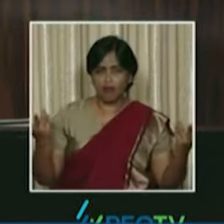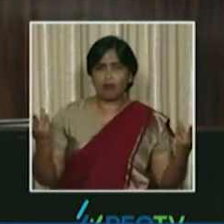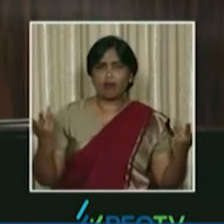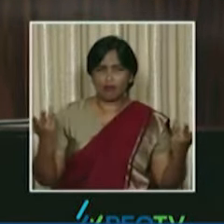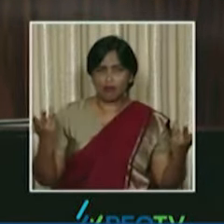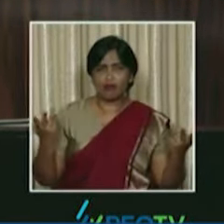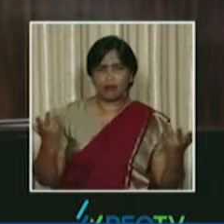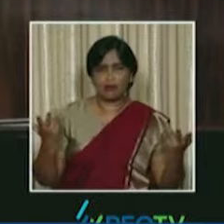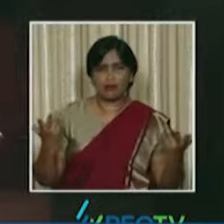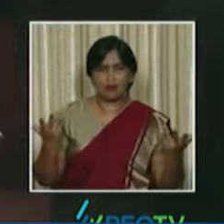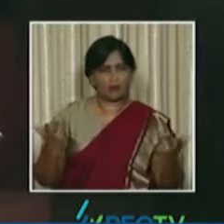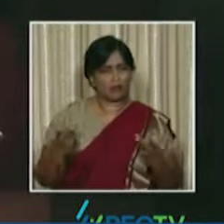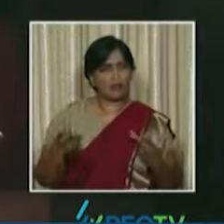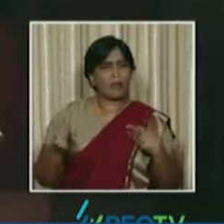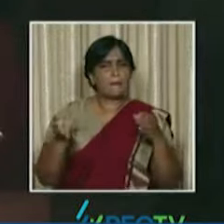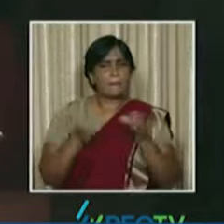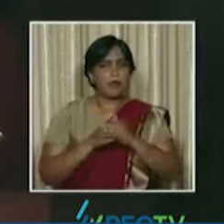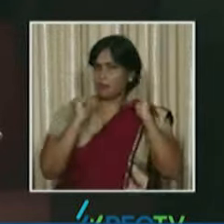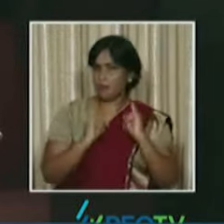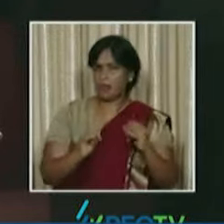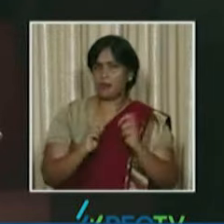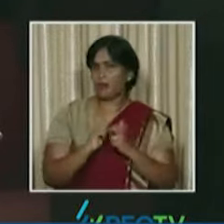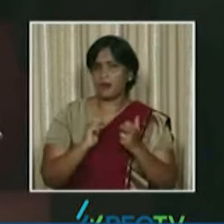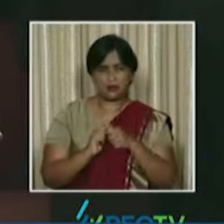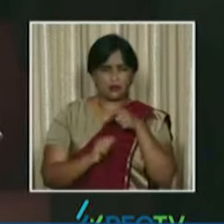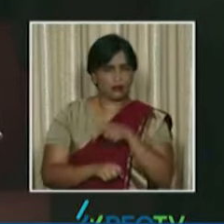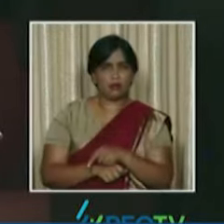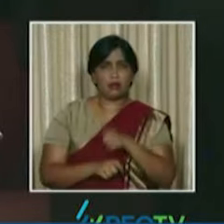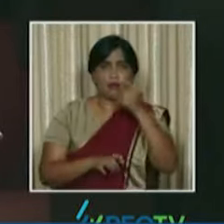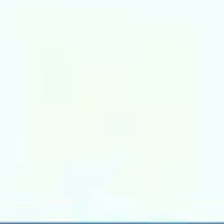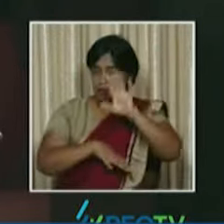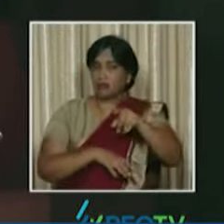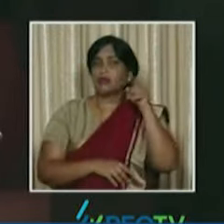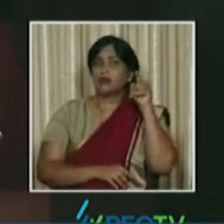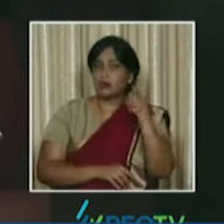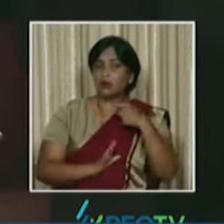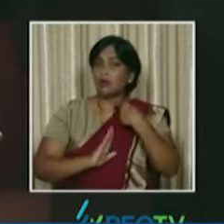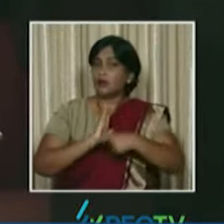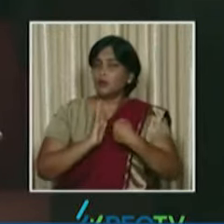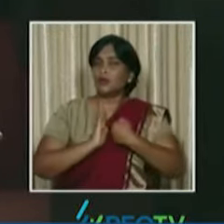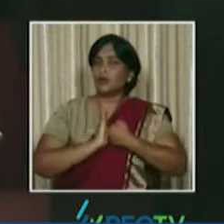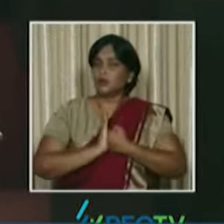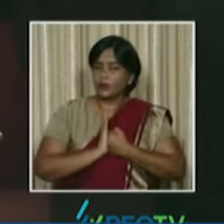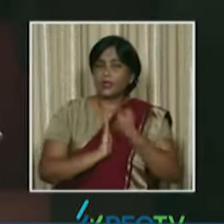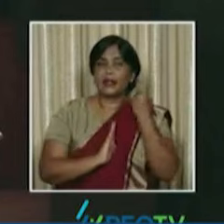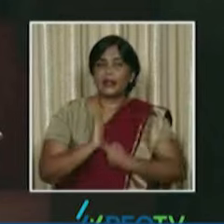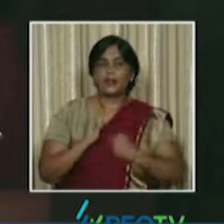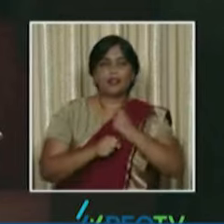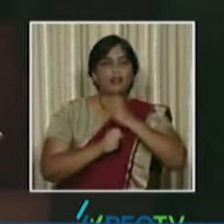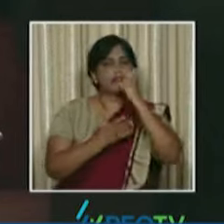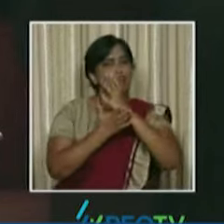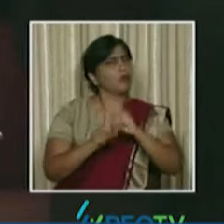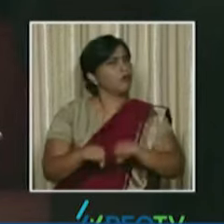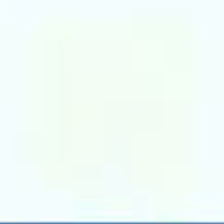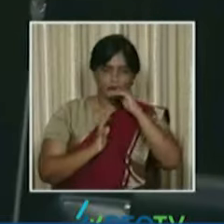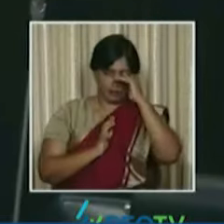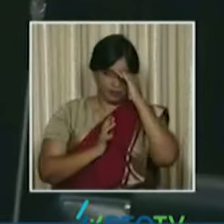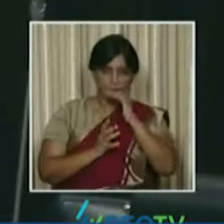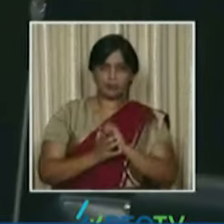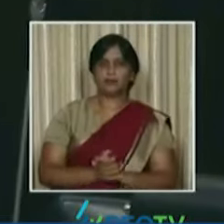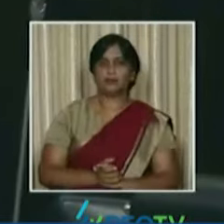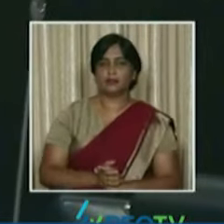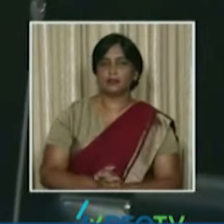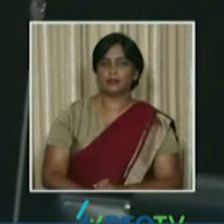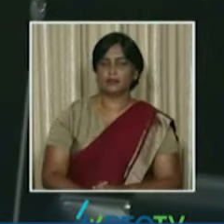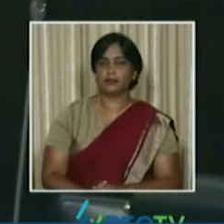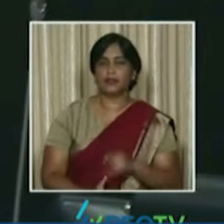කරන්නේ අපිට පක්ෂනායක රැස්වීමක් දෙන්න. ඔබතුමා මූලාසනයේ ඉන්නකොට රටේ උත්තරීතර නීති ආණ්ඩුක්‍රම ව්‍යවස්ථාව උල්ලංඝනය වෙලා තියෙනවා.